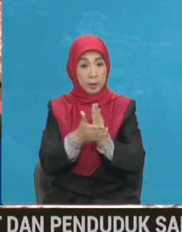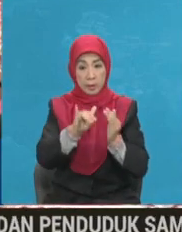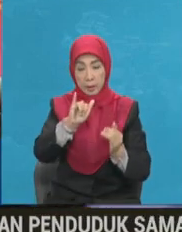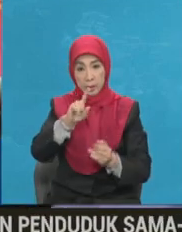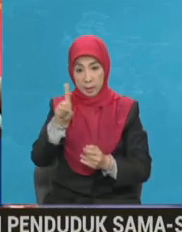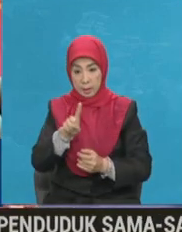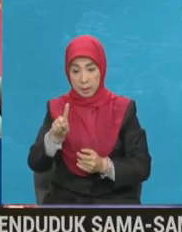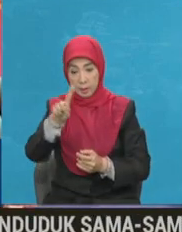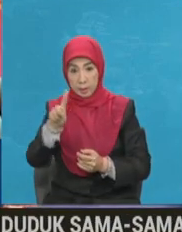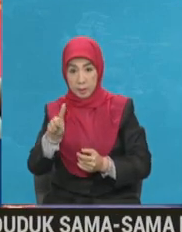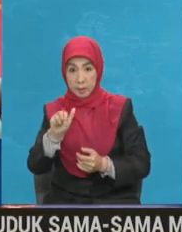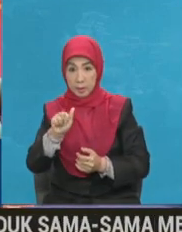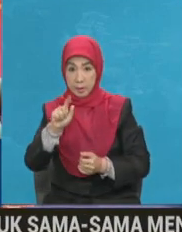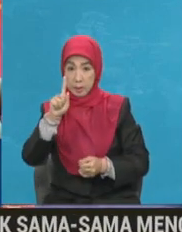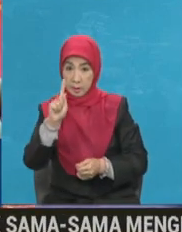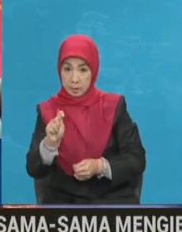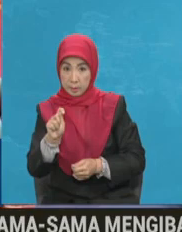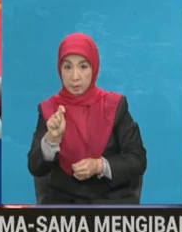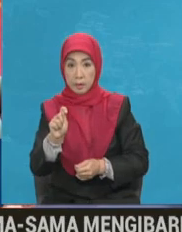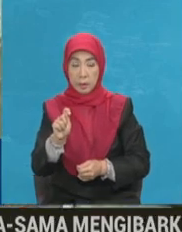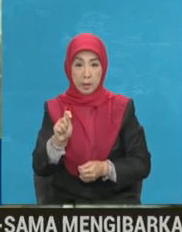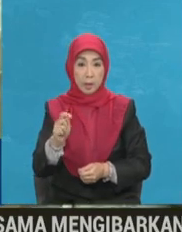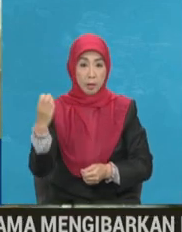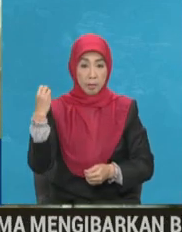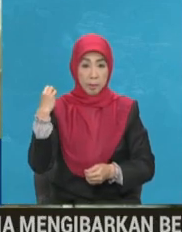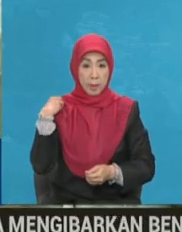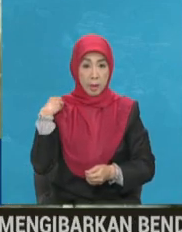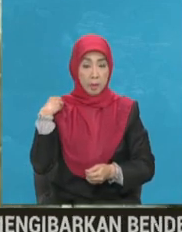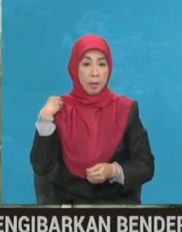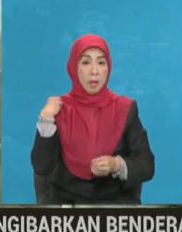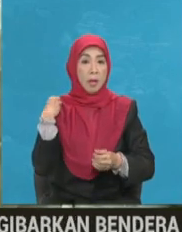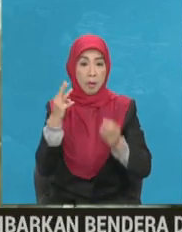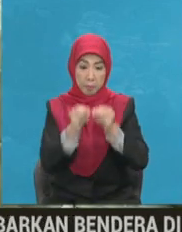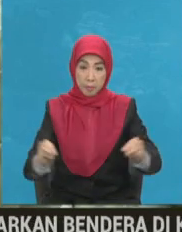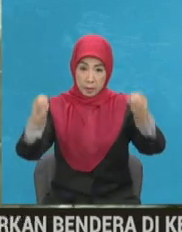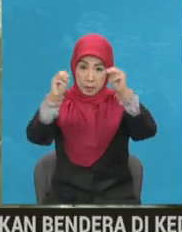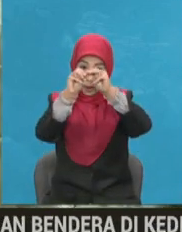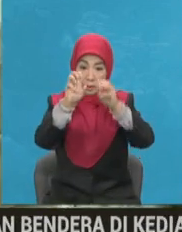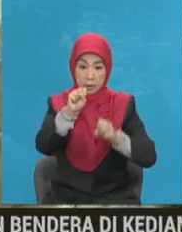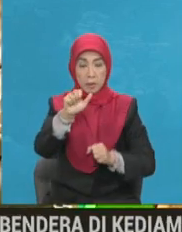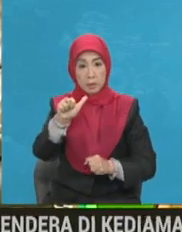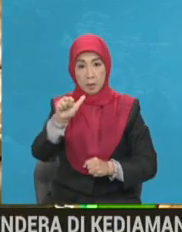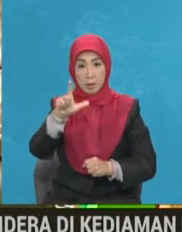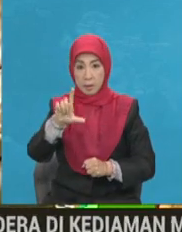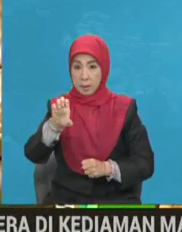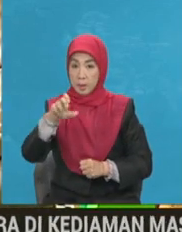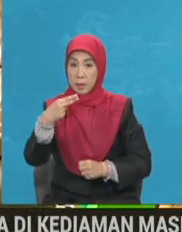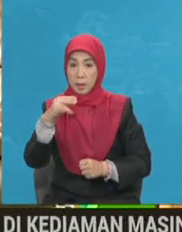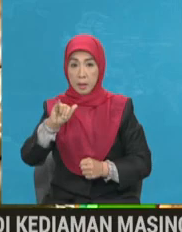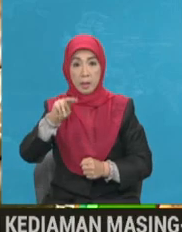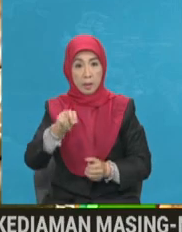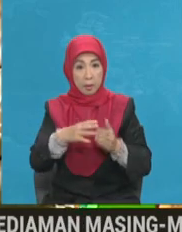bin pegawai pinklatte produk ajran pegawai How masjid di masjid as-solihin yang juga memimpin bacaan doa